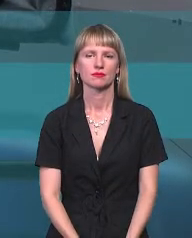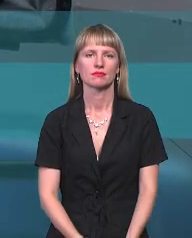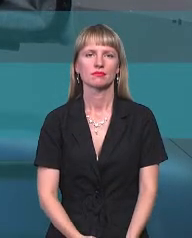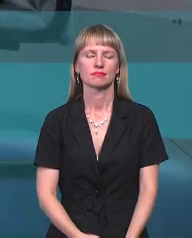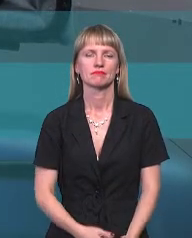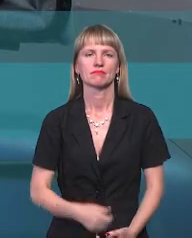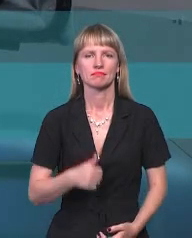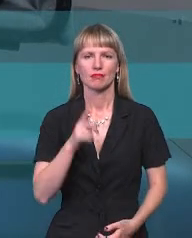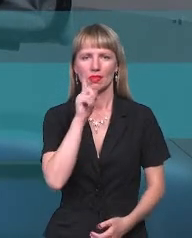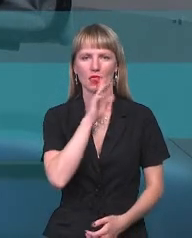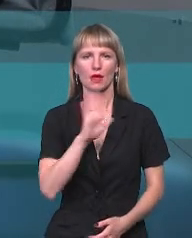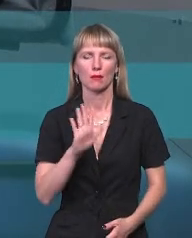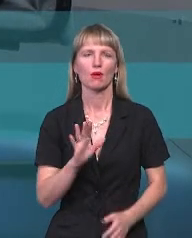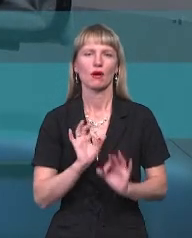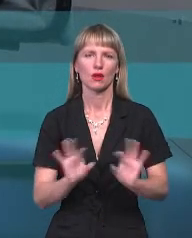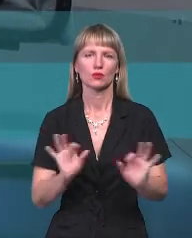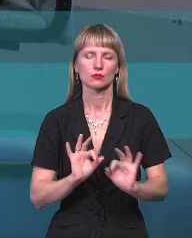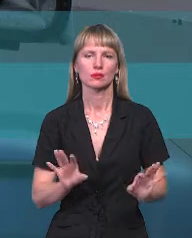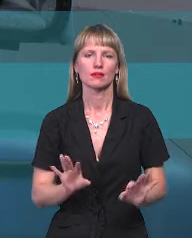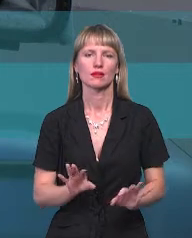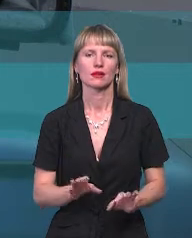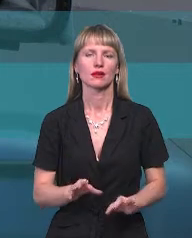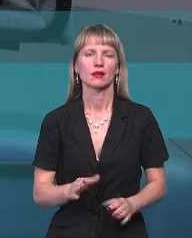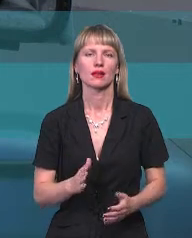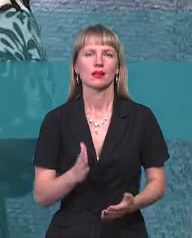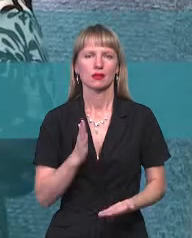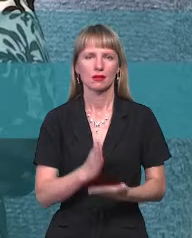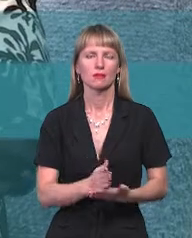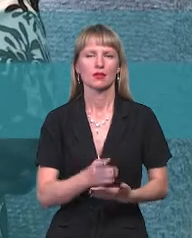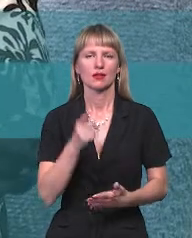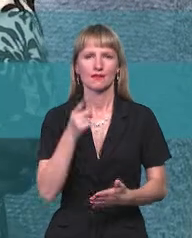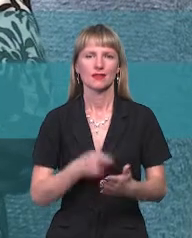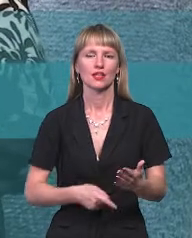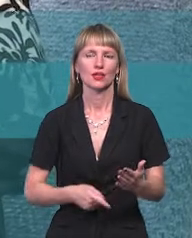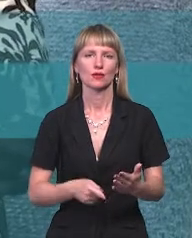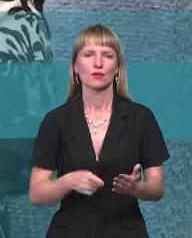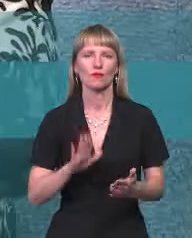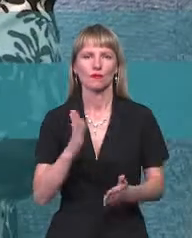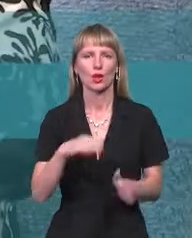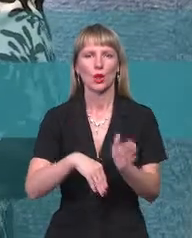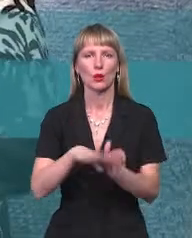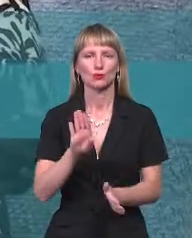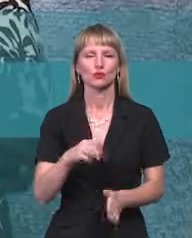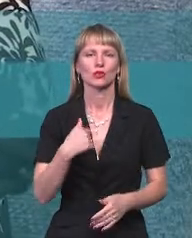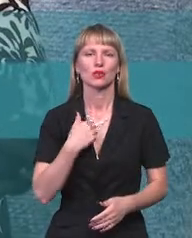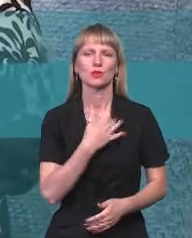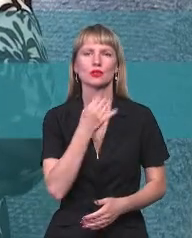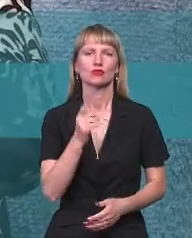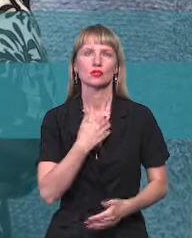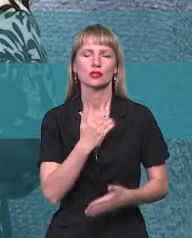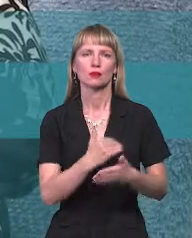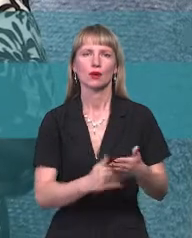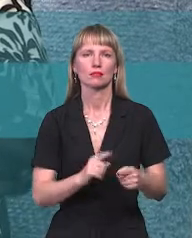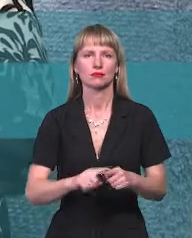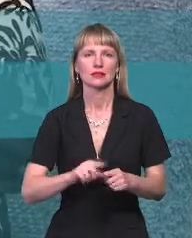доволі оптимістична розповідь, да? Скажімо, вселяє надію. От, я хочу сказати, що наша програма добігає